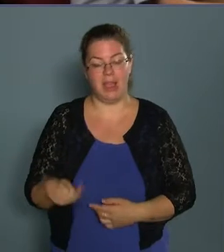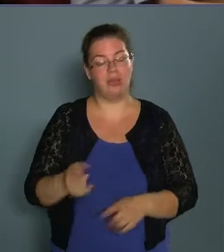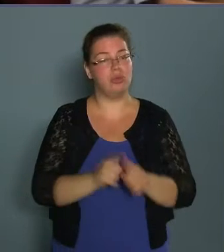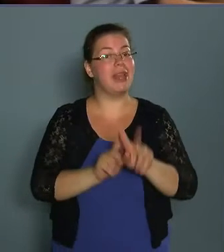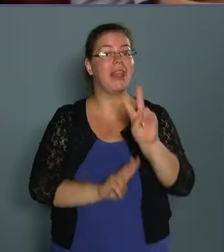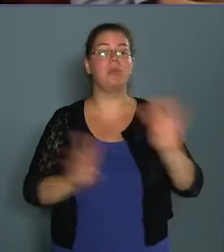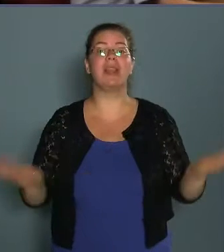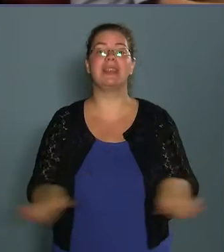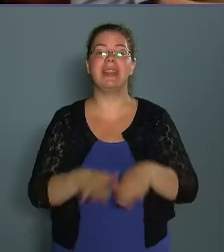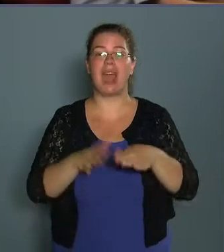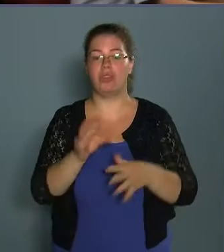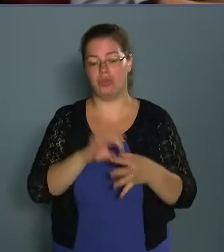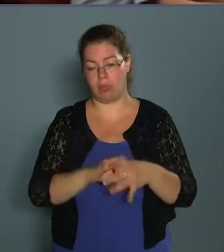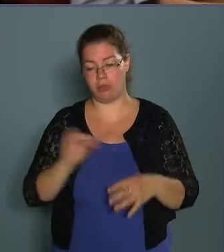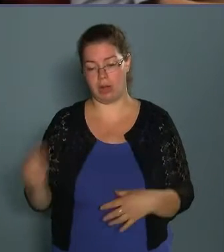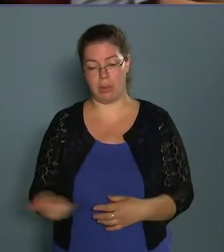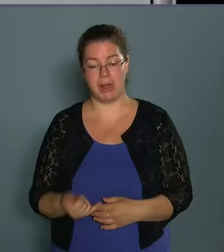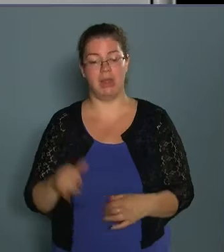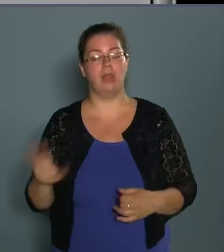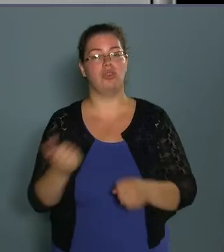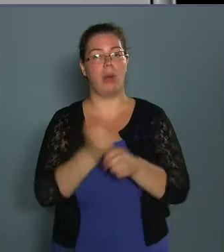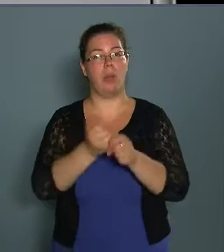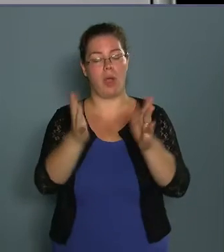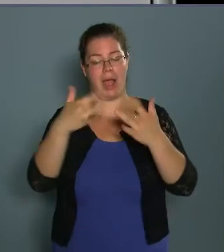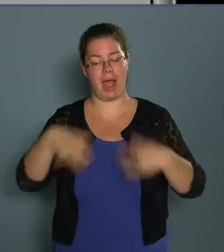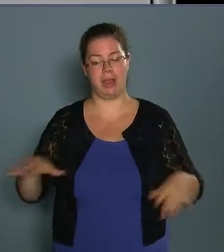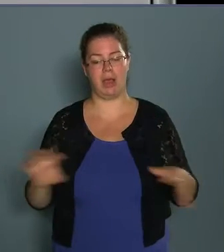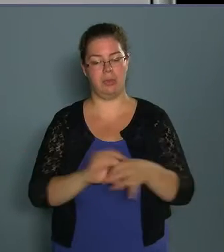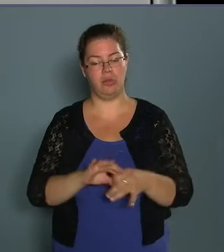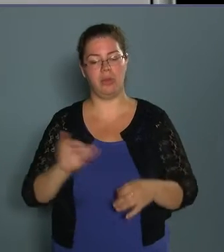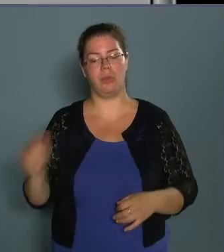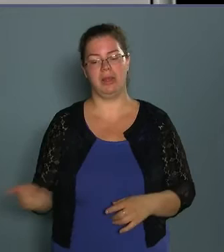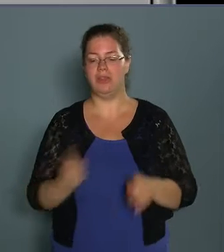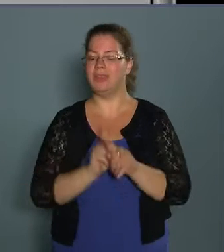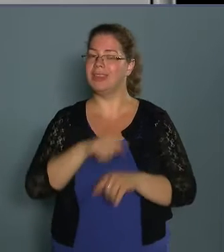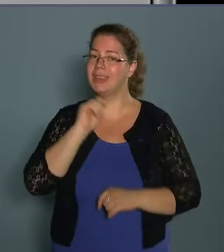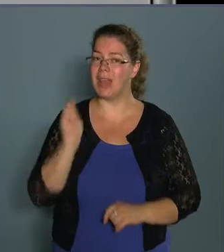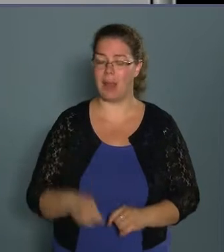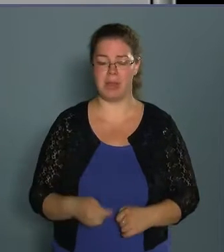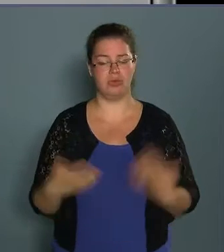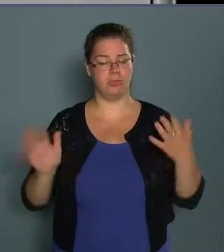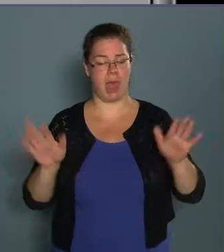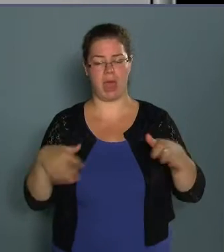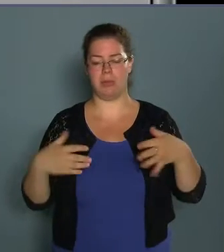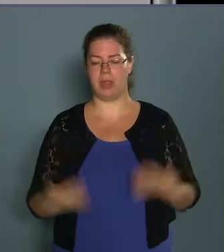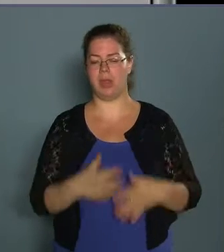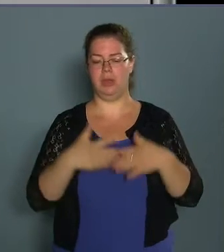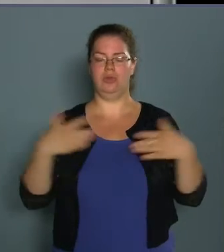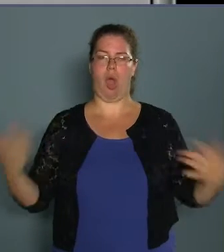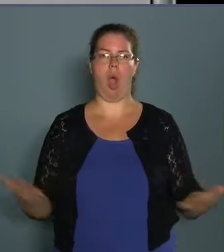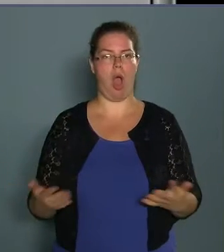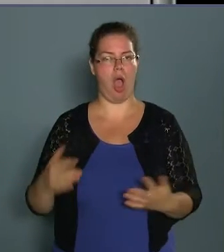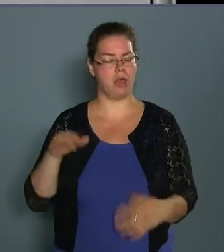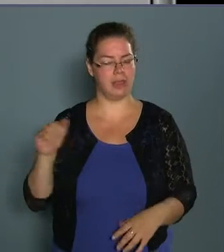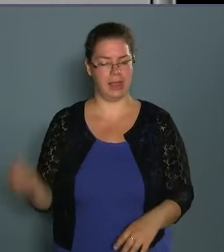a társas kapcsolatokban is, én és a munkai kapcsolatokban is én így ítélem meg, és bármennyire is nagy